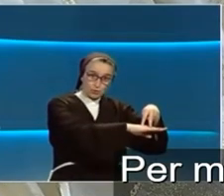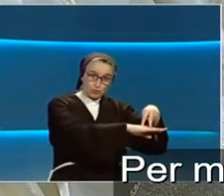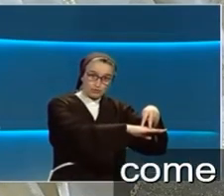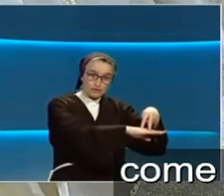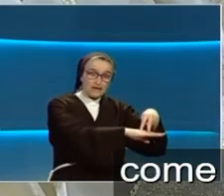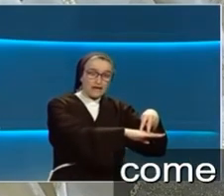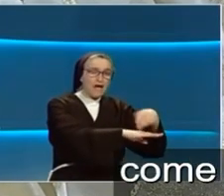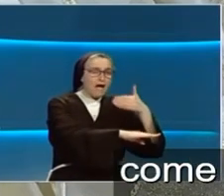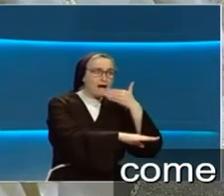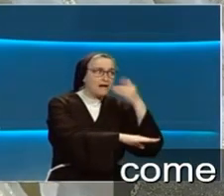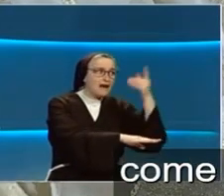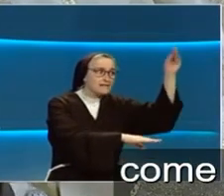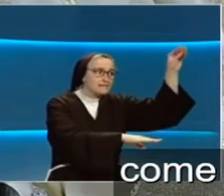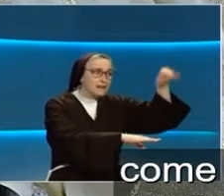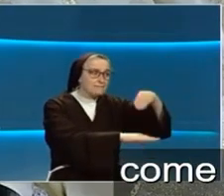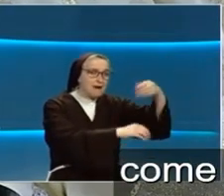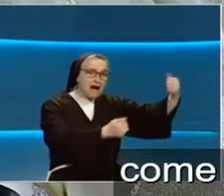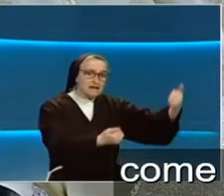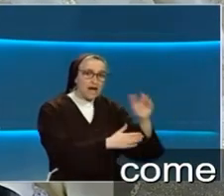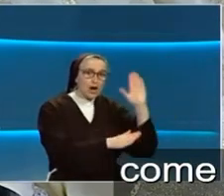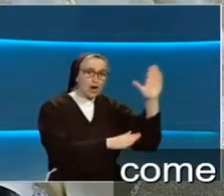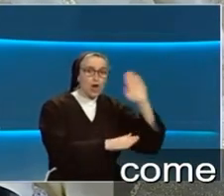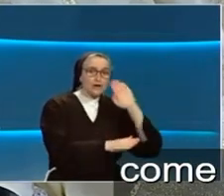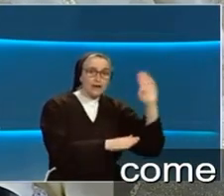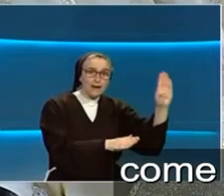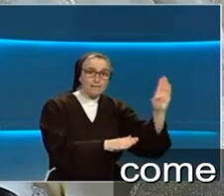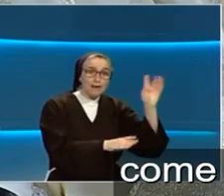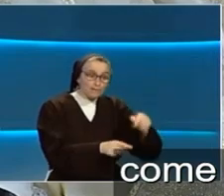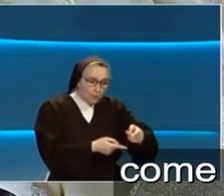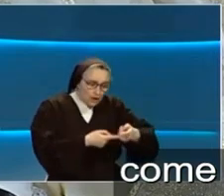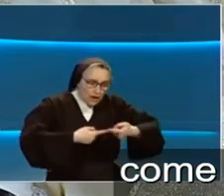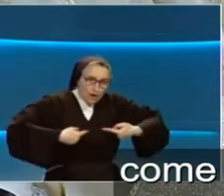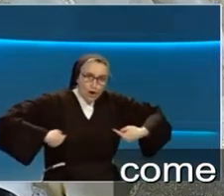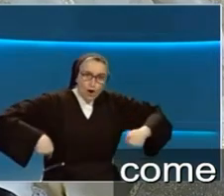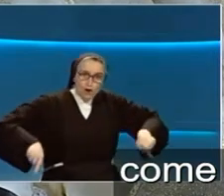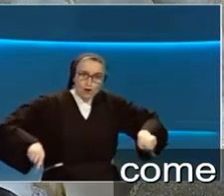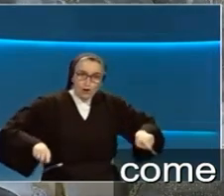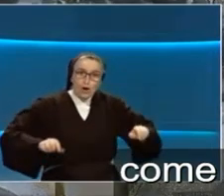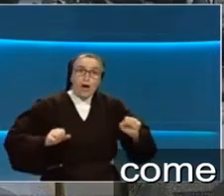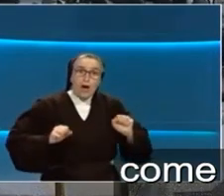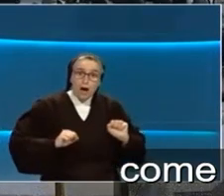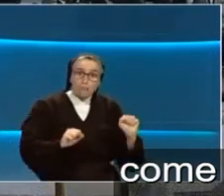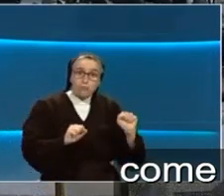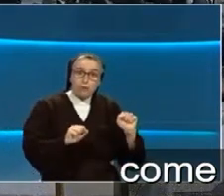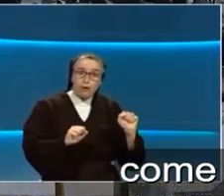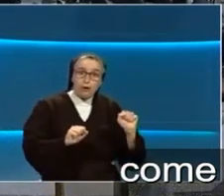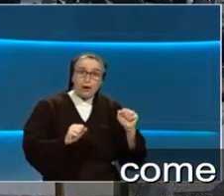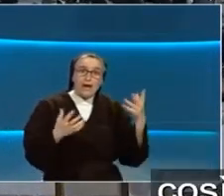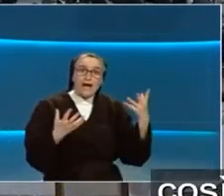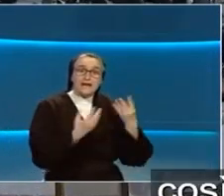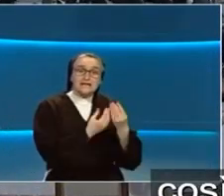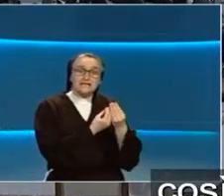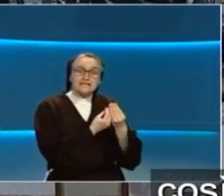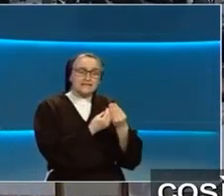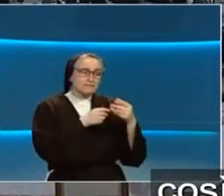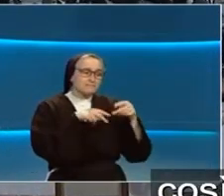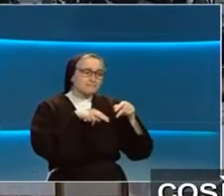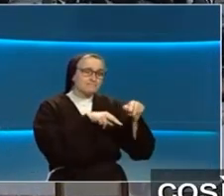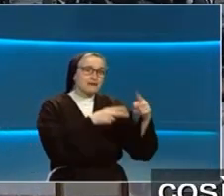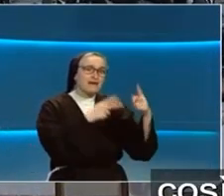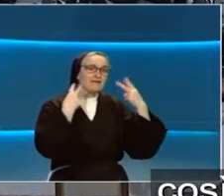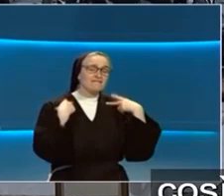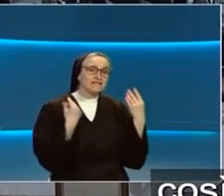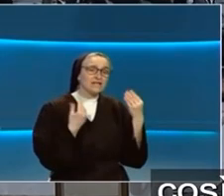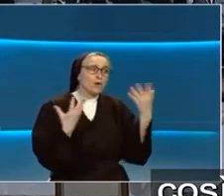per mezzo della gloria del Padre, così anche noi possiamo camminare in una